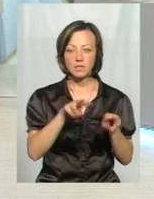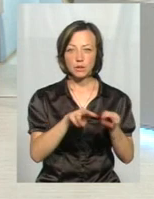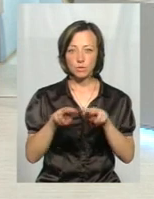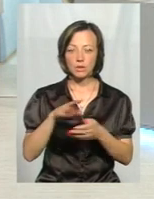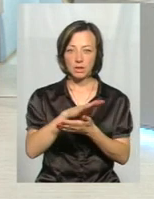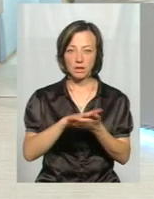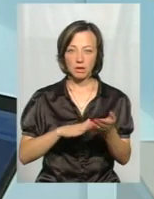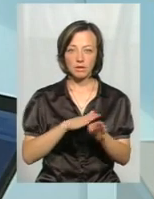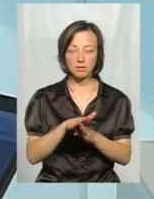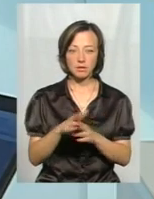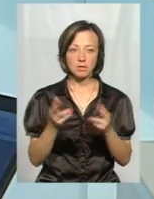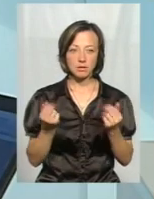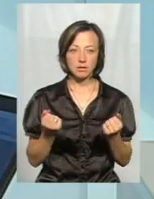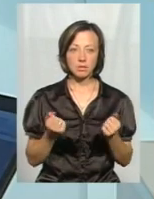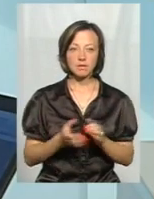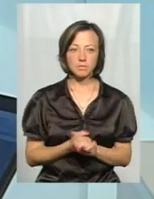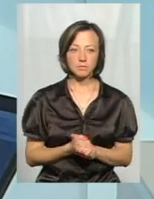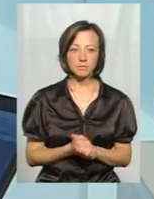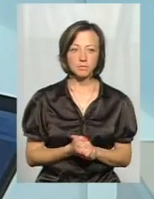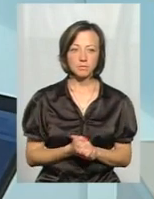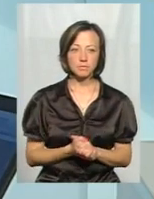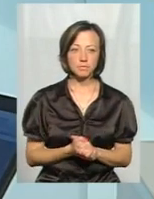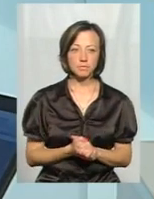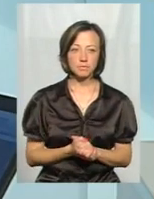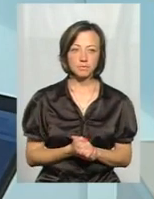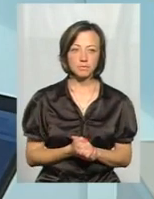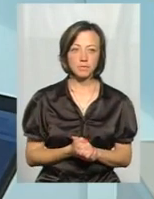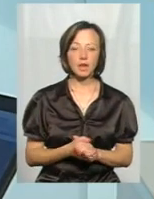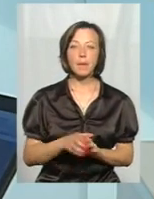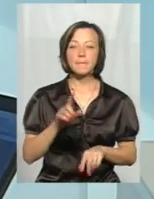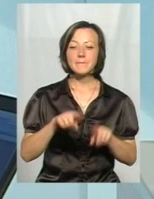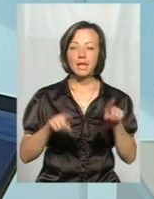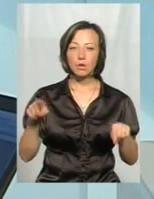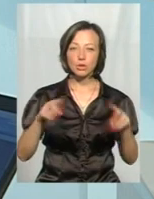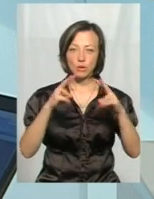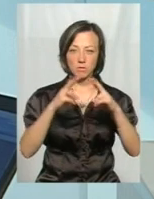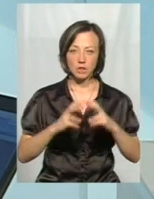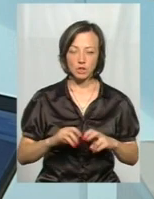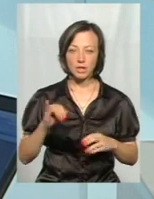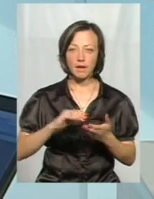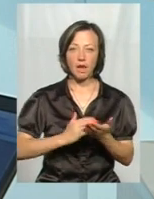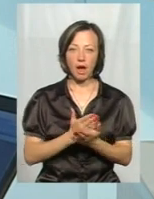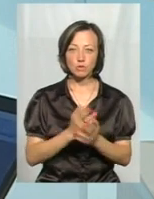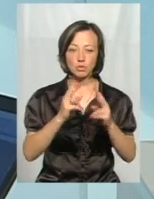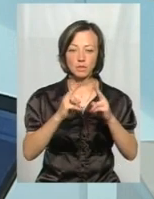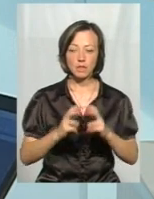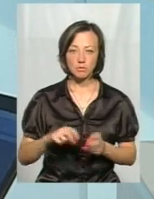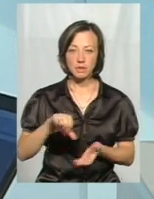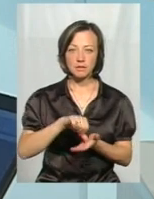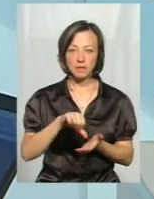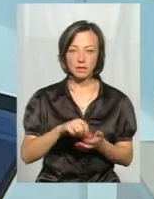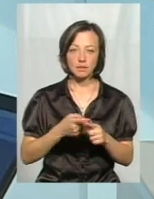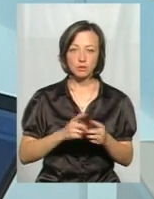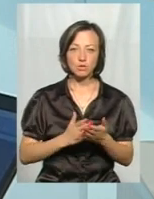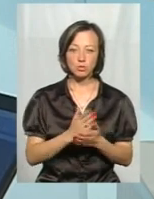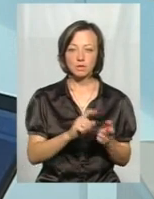надалі за дотриманням норм? І знову ж таки, це періодичність обстеження і якість обстеження представниками цих служб